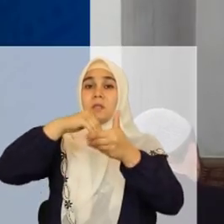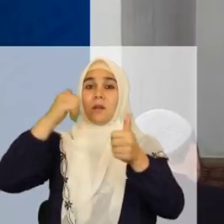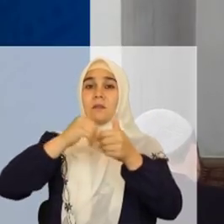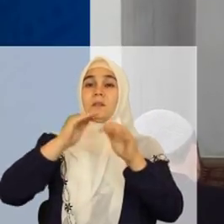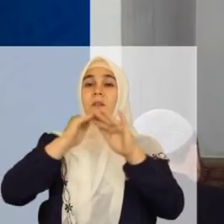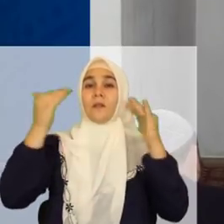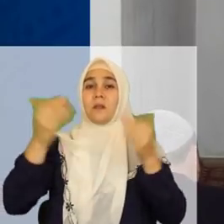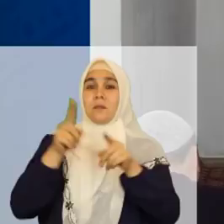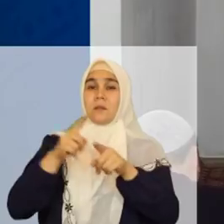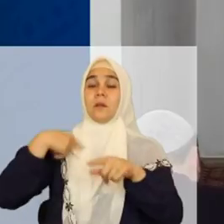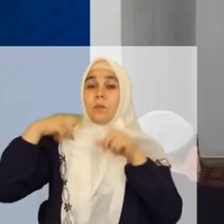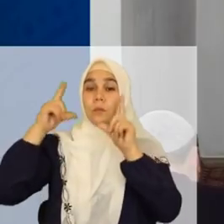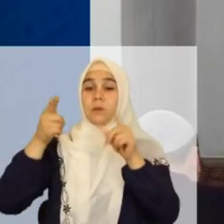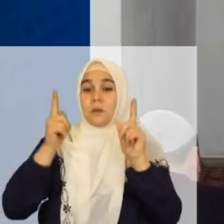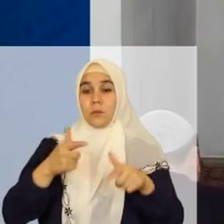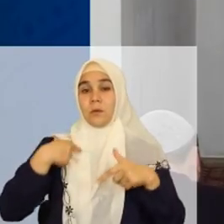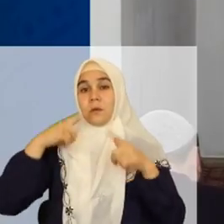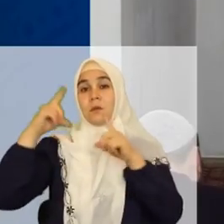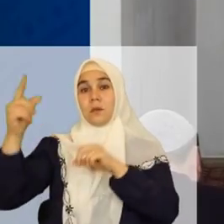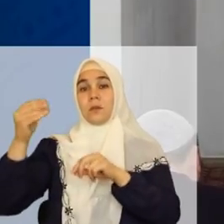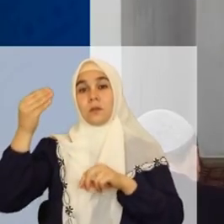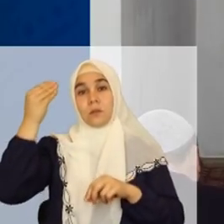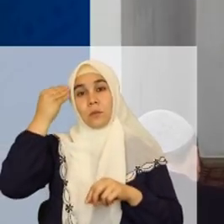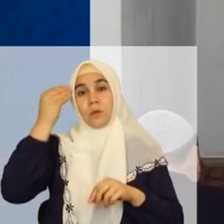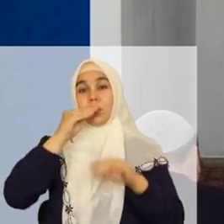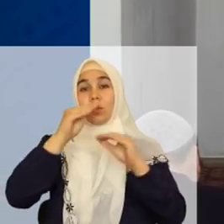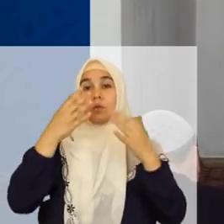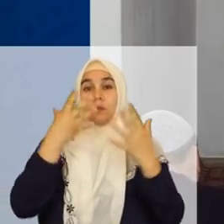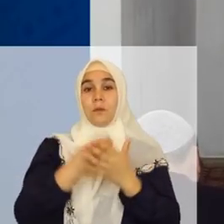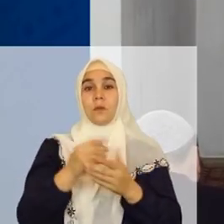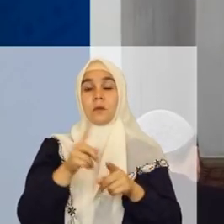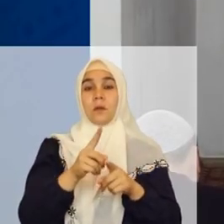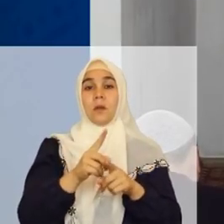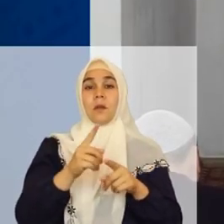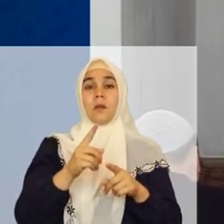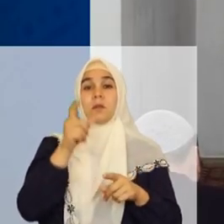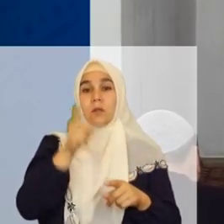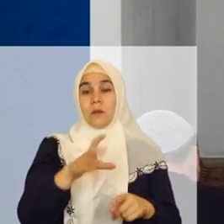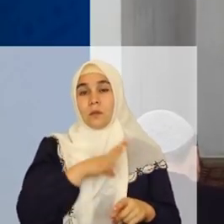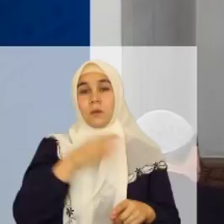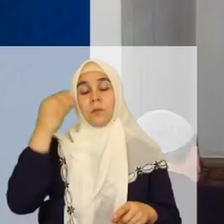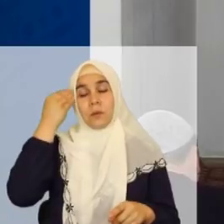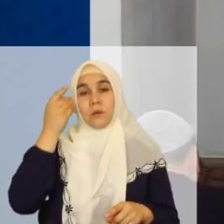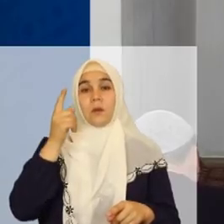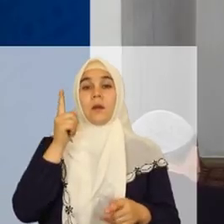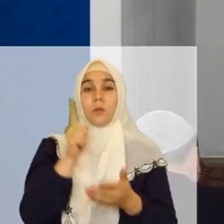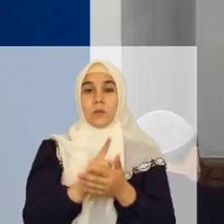mahzargohga chaqiryapti-yu, men labbay deb ketyapman degan ruhoniyat hojini qalbida bo'lishi